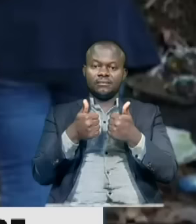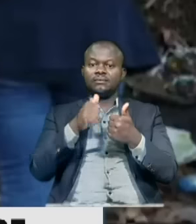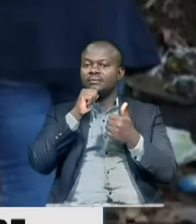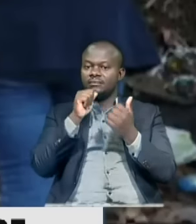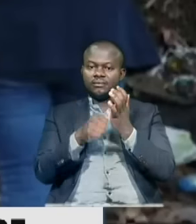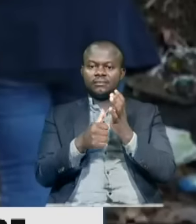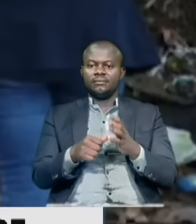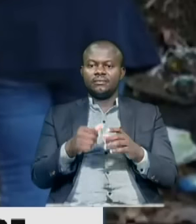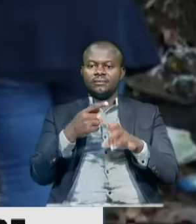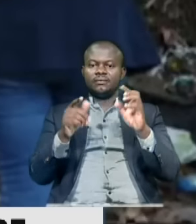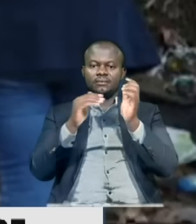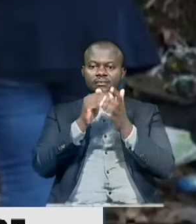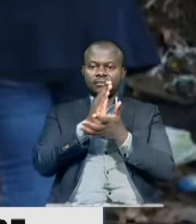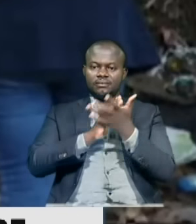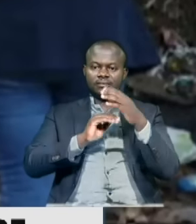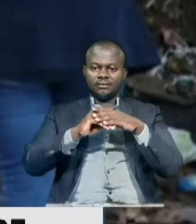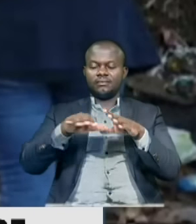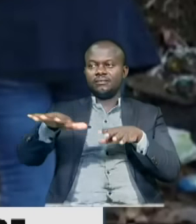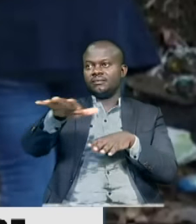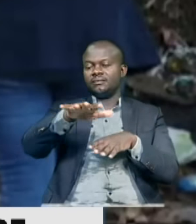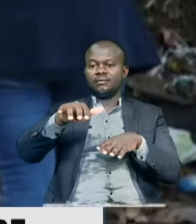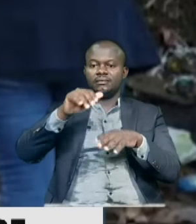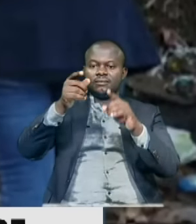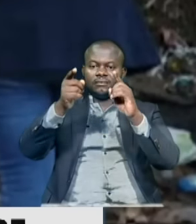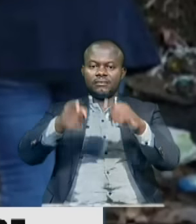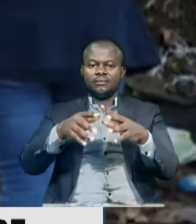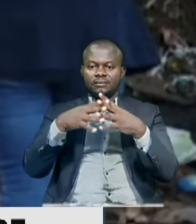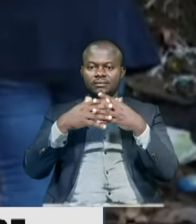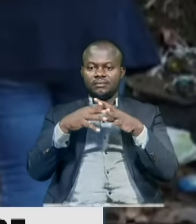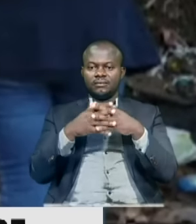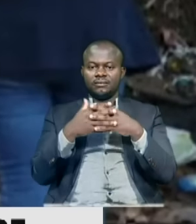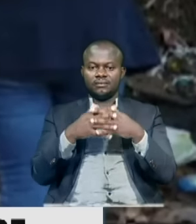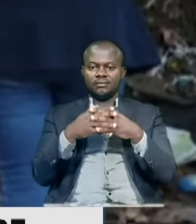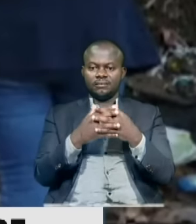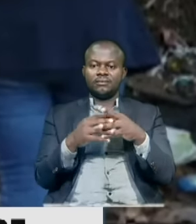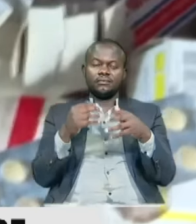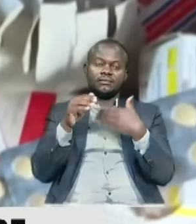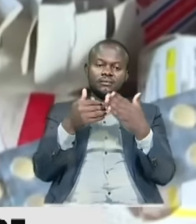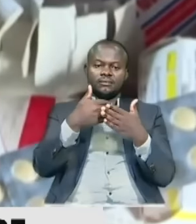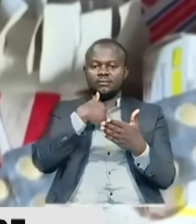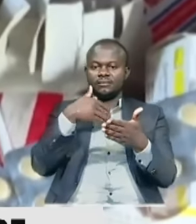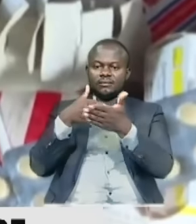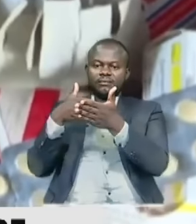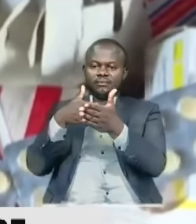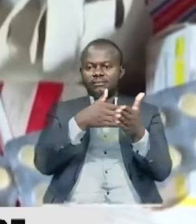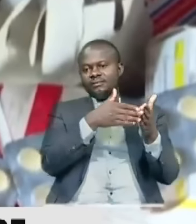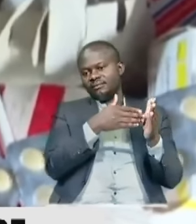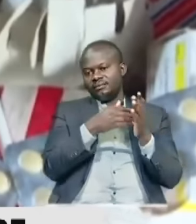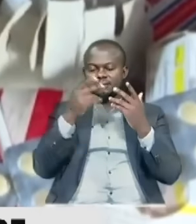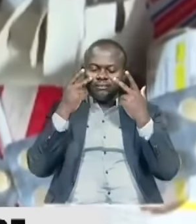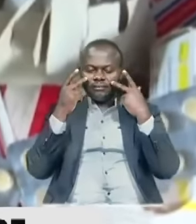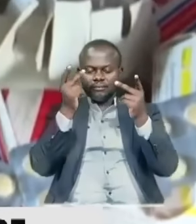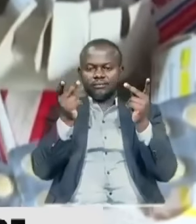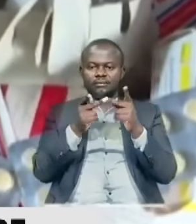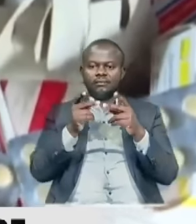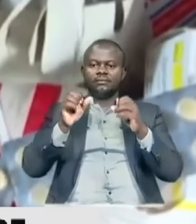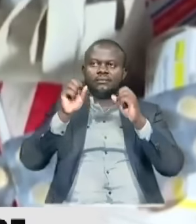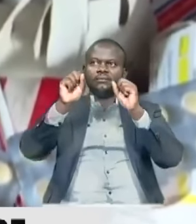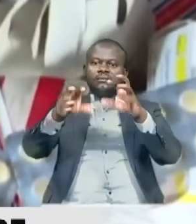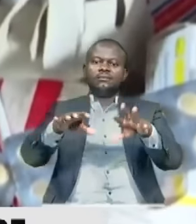kibazo. Gusa kuri bimwe mu bimoteri ahataragezwa imashini zitwika imiti baracyafite imbogamizi zo kubona aho bajugunya